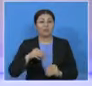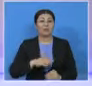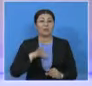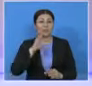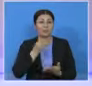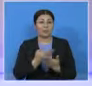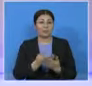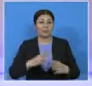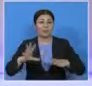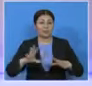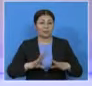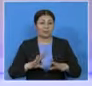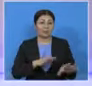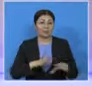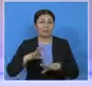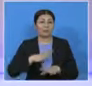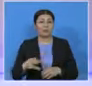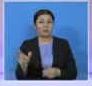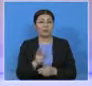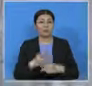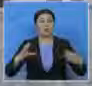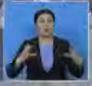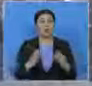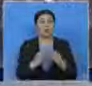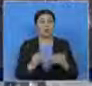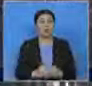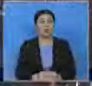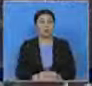На мероприятии побывала и наша съемочная группа.